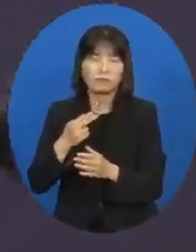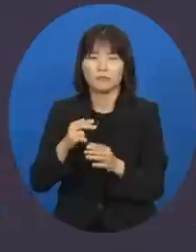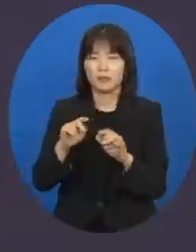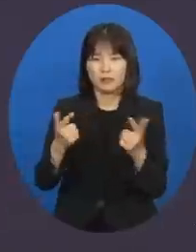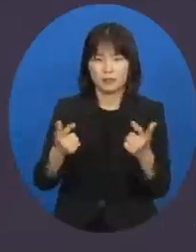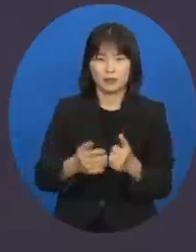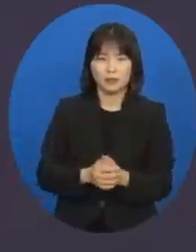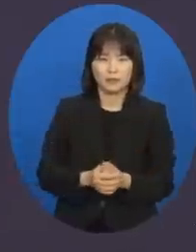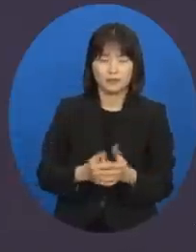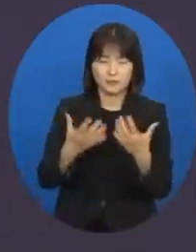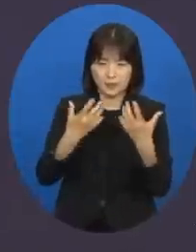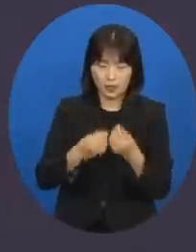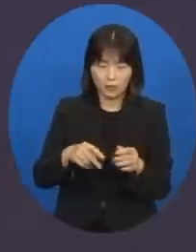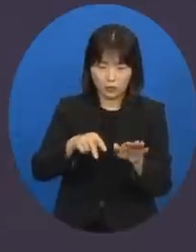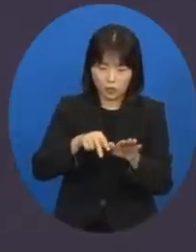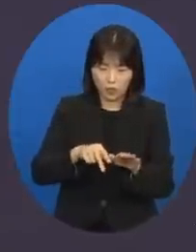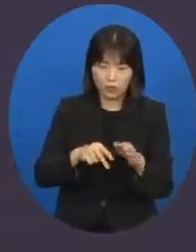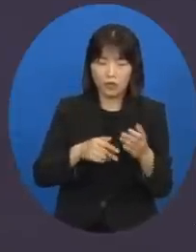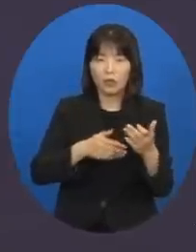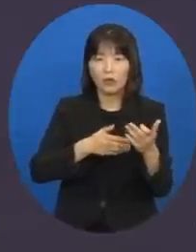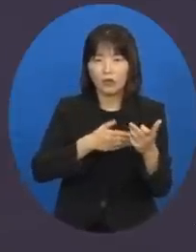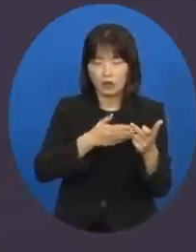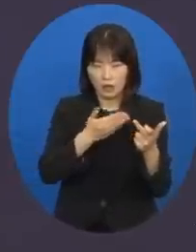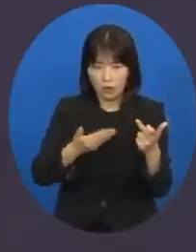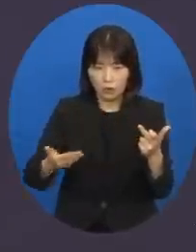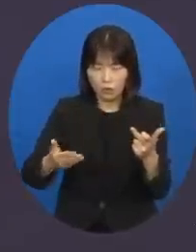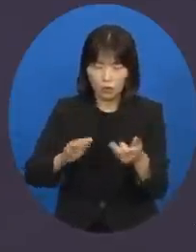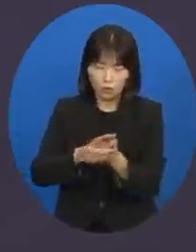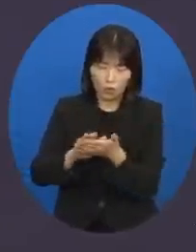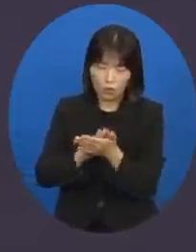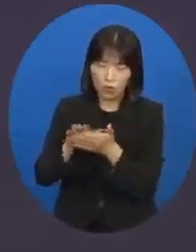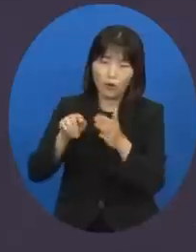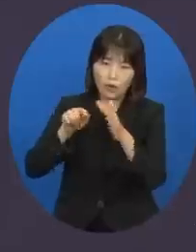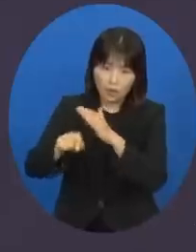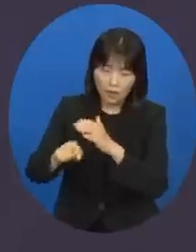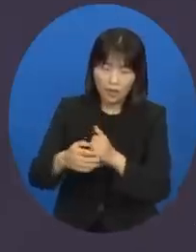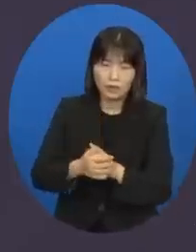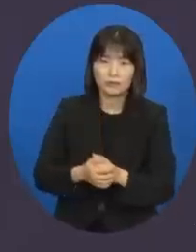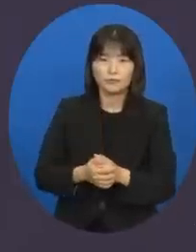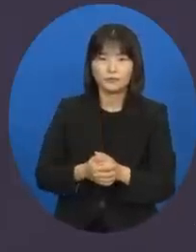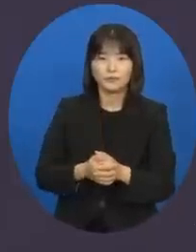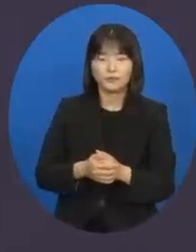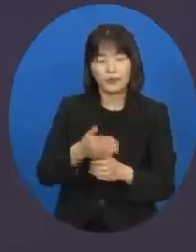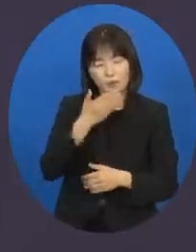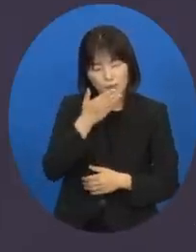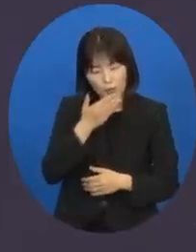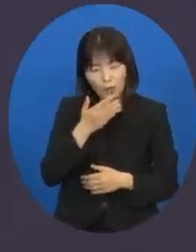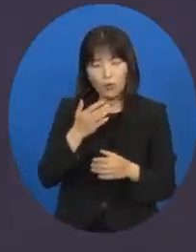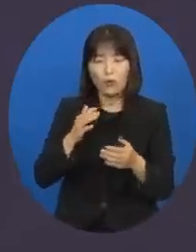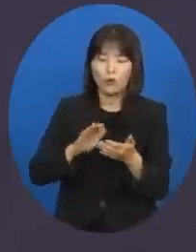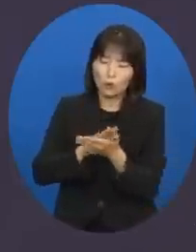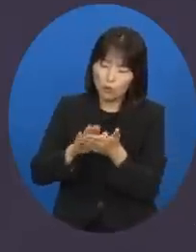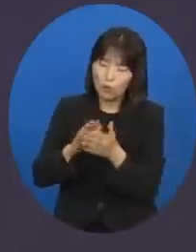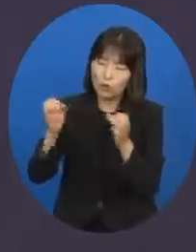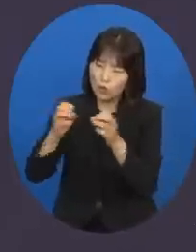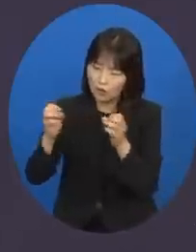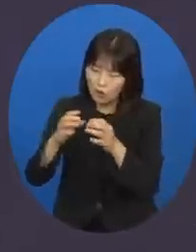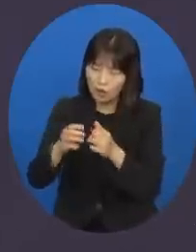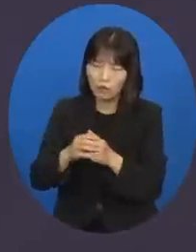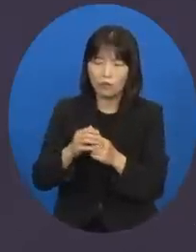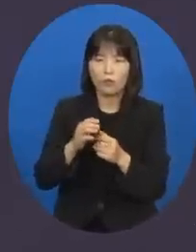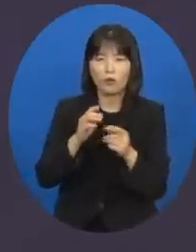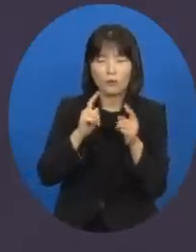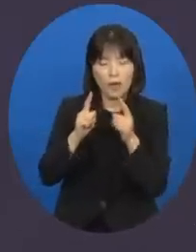갔다고 칩시다. 그러면 가다가 휴게소도 들리고 밥도 먹고 대화도 할 거 아닙니까? 그 다음에 가서 말씀도 나누고